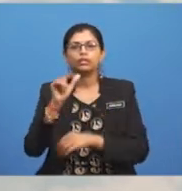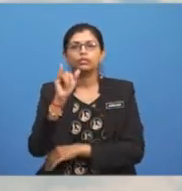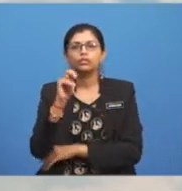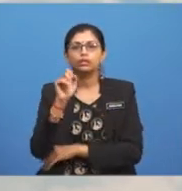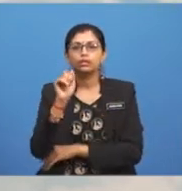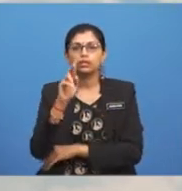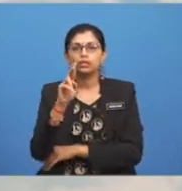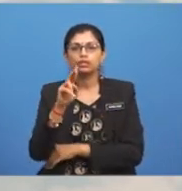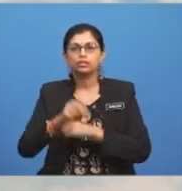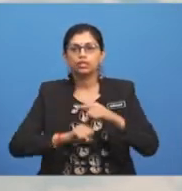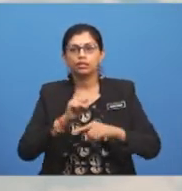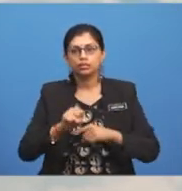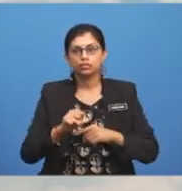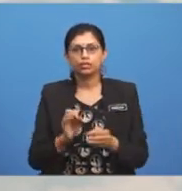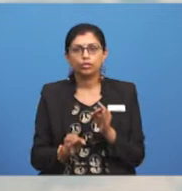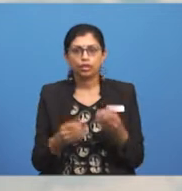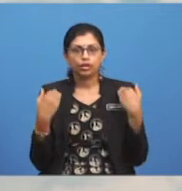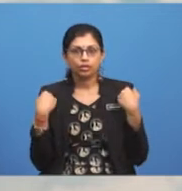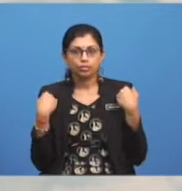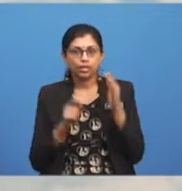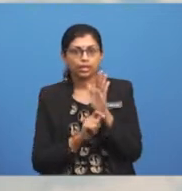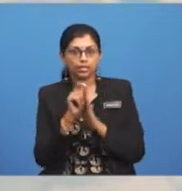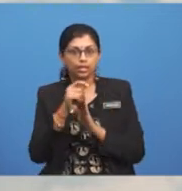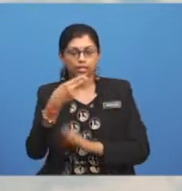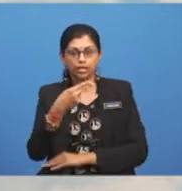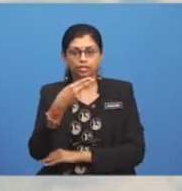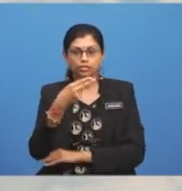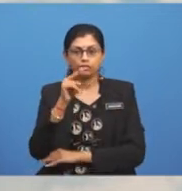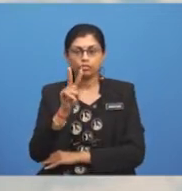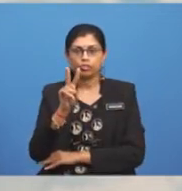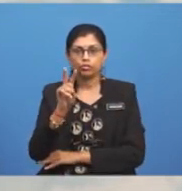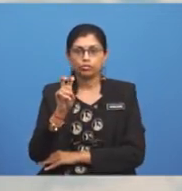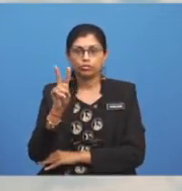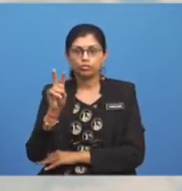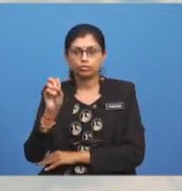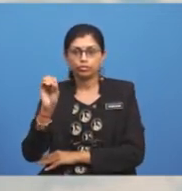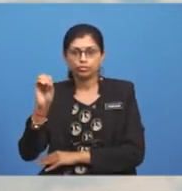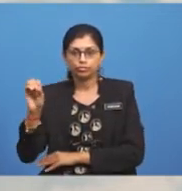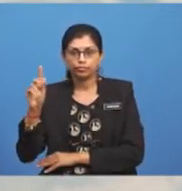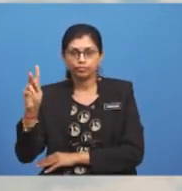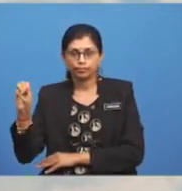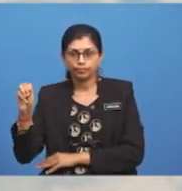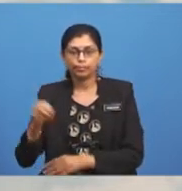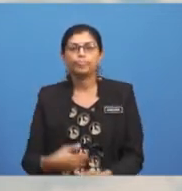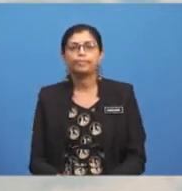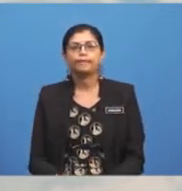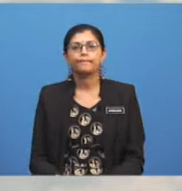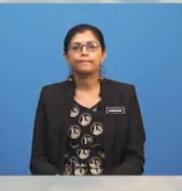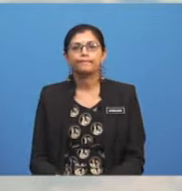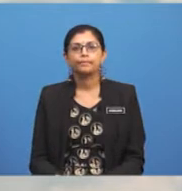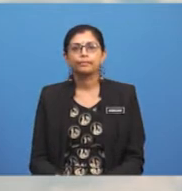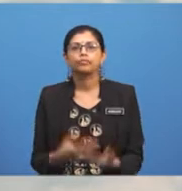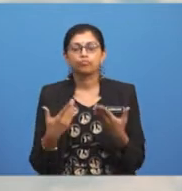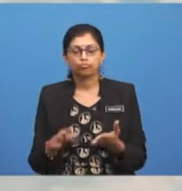dengan 20,200 km. Nilai yang diberi dalam soalan adalah jejari bumi